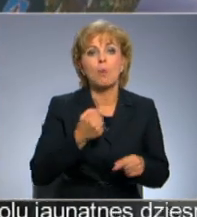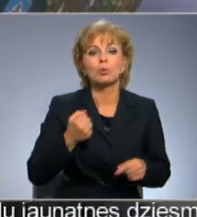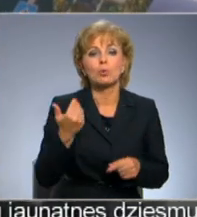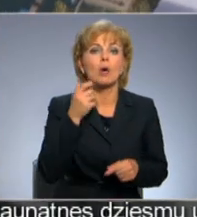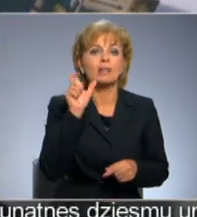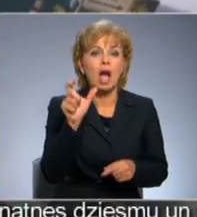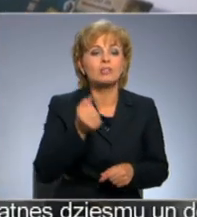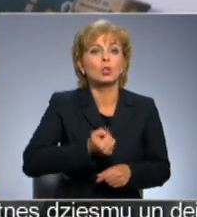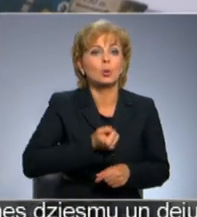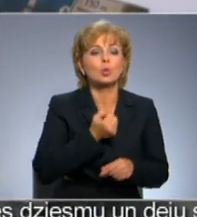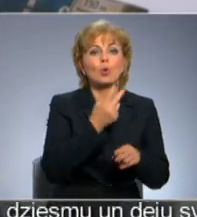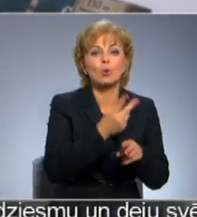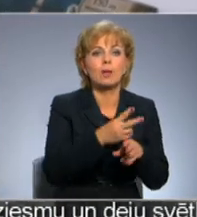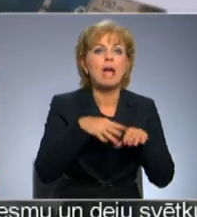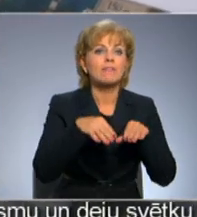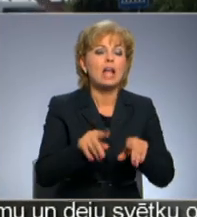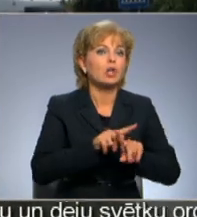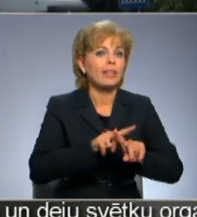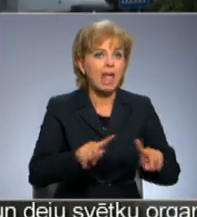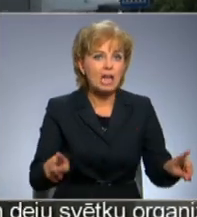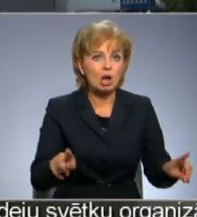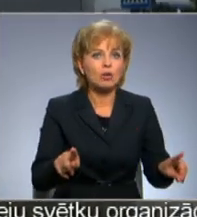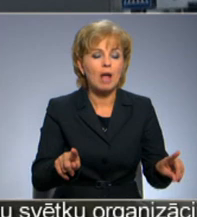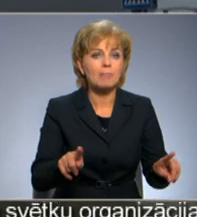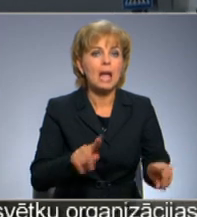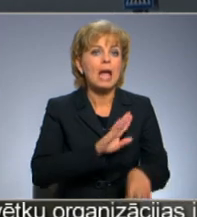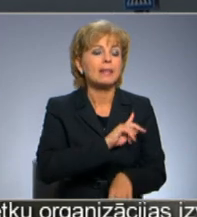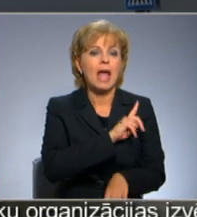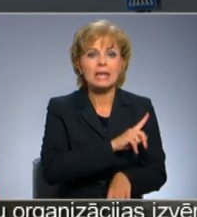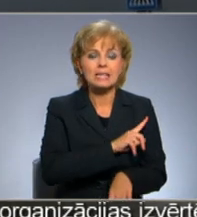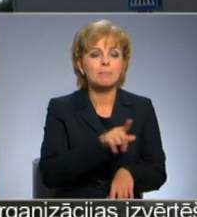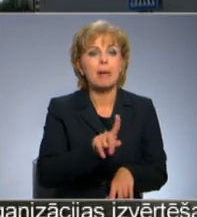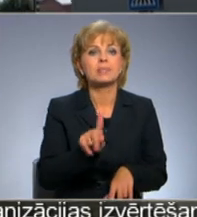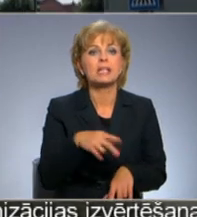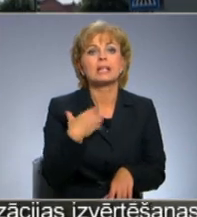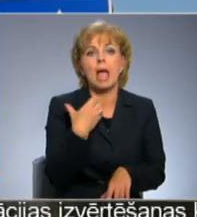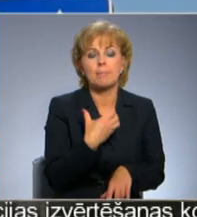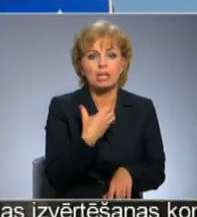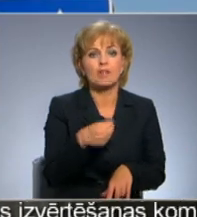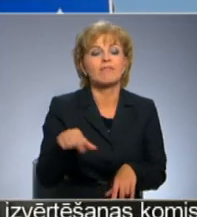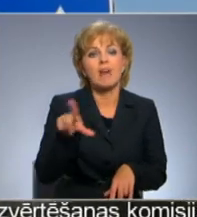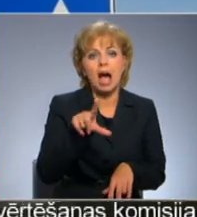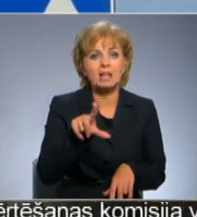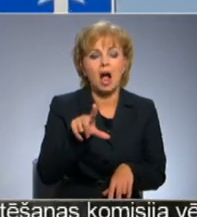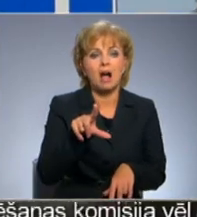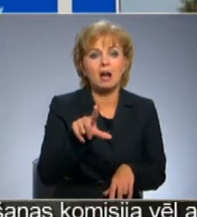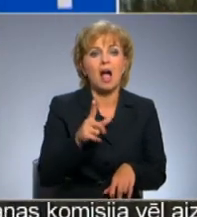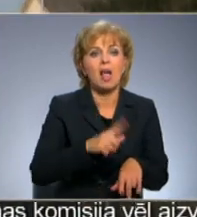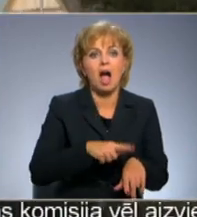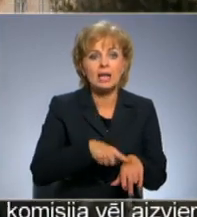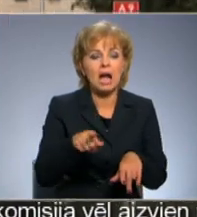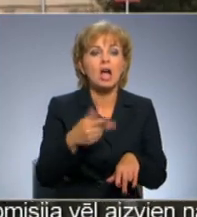devīze. Grūtus uzdevumus veicam nekavējoties, neiespējamiem mums ir nepieciešams vairāk laika. Tā var teikt arī par